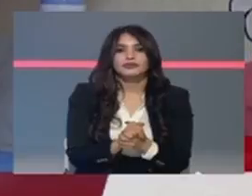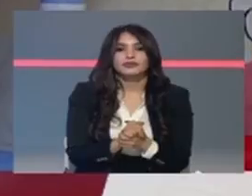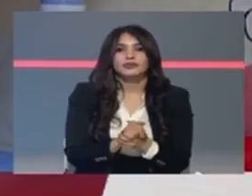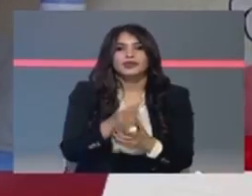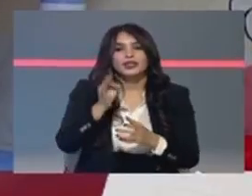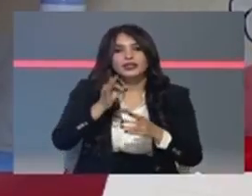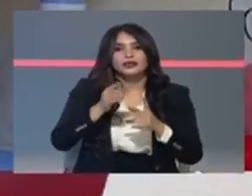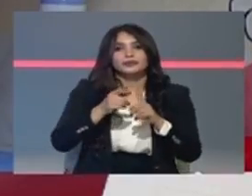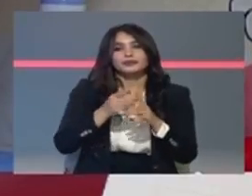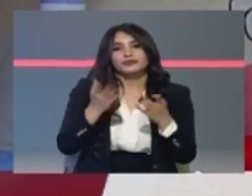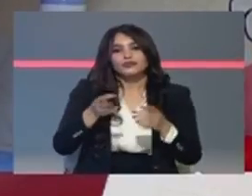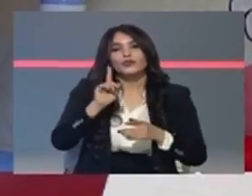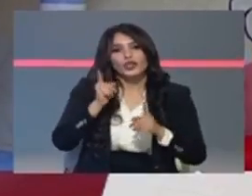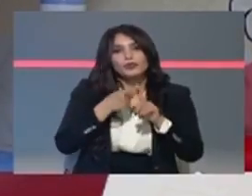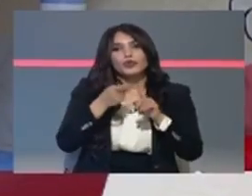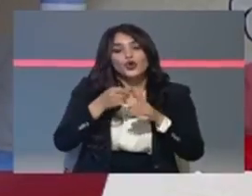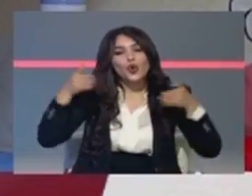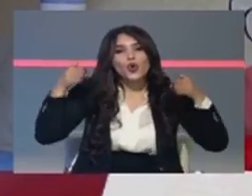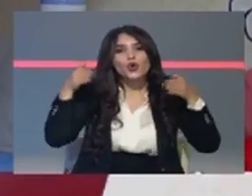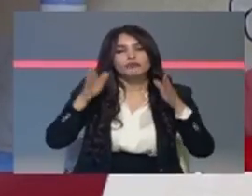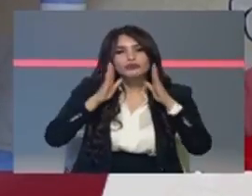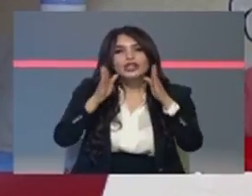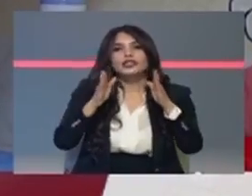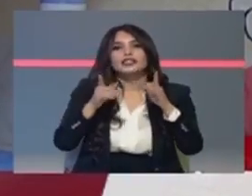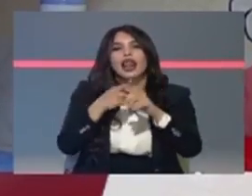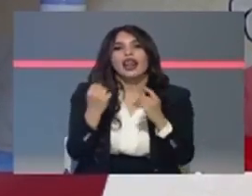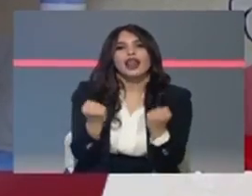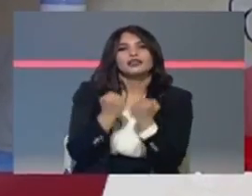اي تركزوا اكثر على الانشطه الجماعيه.